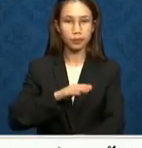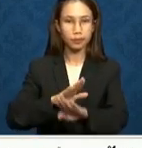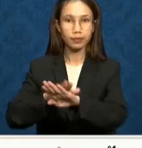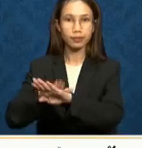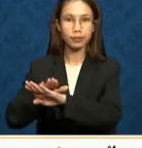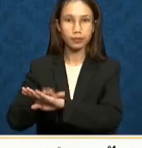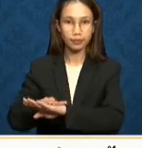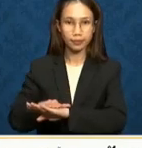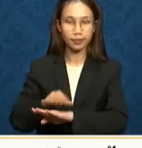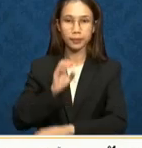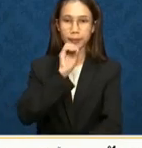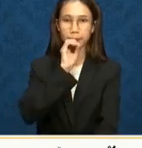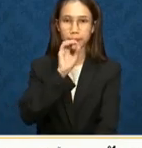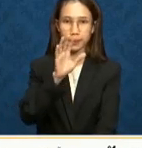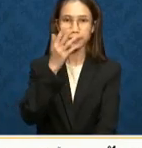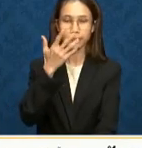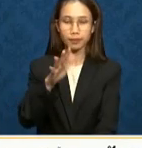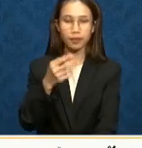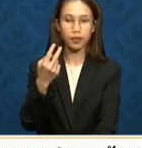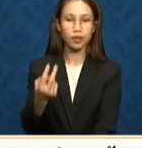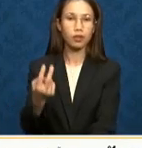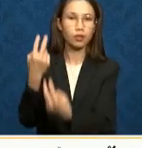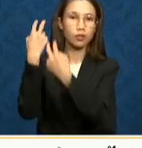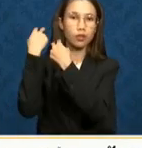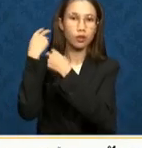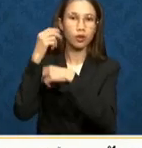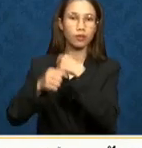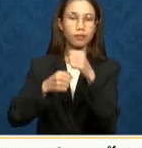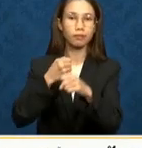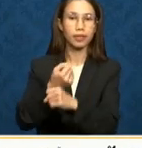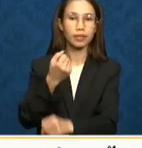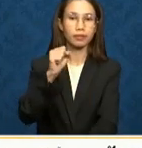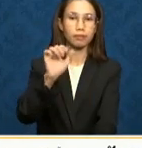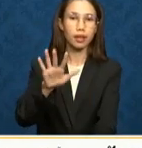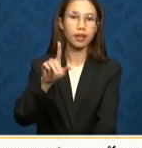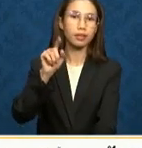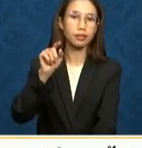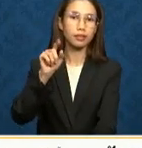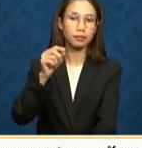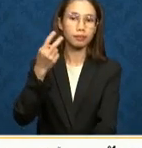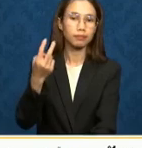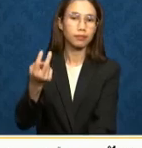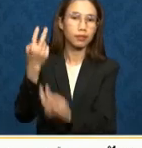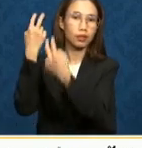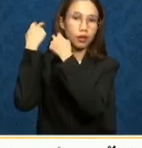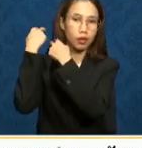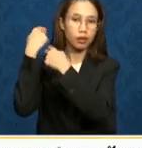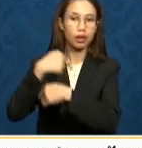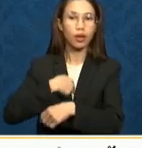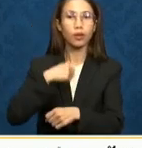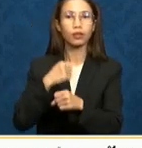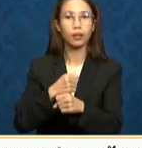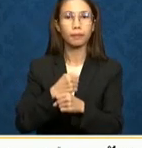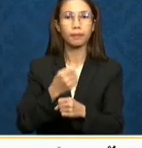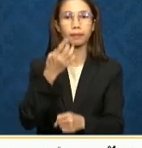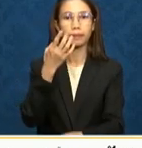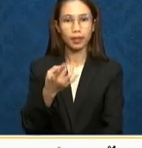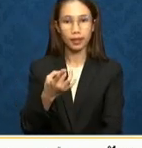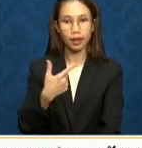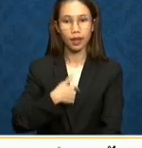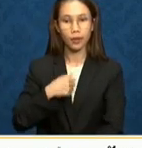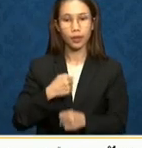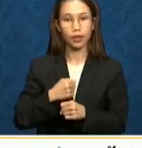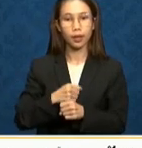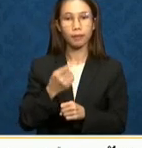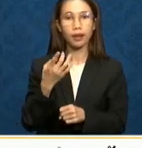ล้วนะครับว่าย้อนหลังไปถึง 15-20 ปีเราได้ทำอะไรบ้างและเราไม่ได้ทำอะ